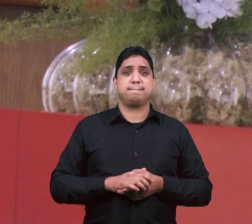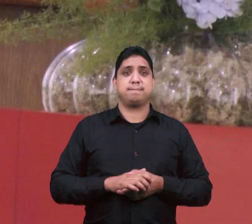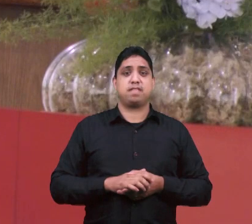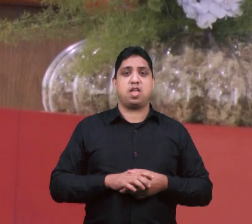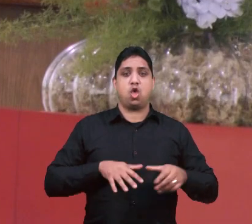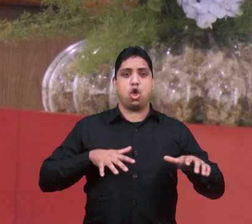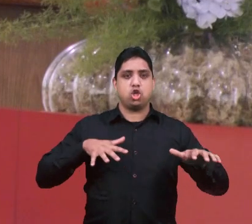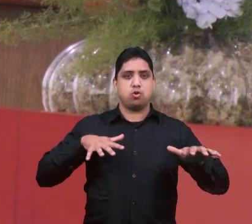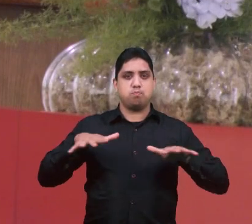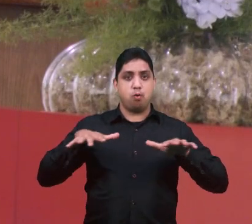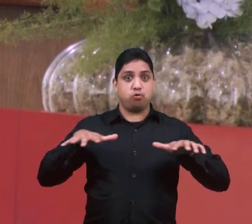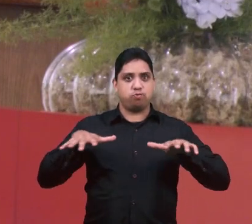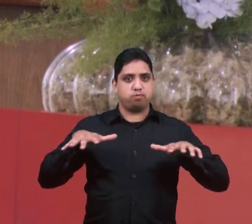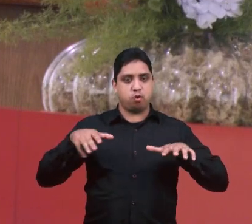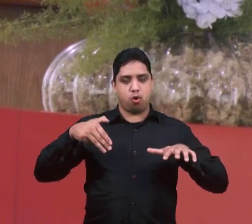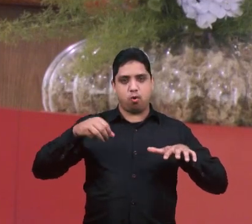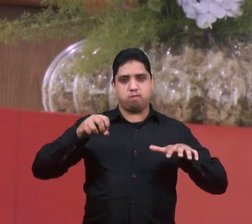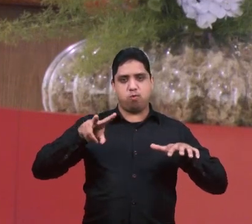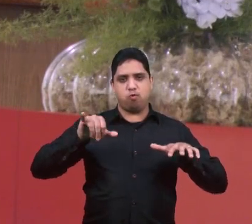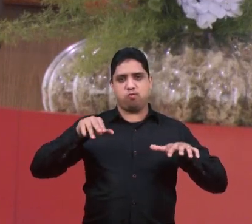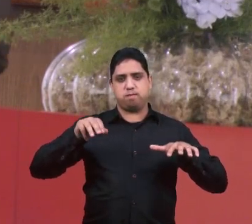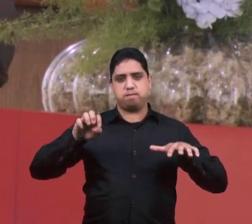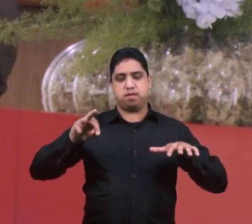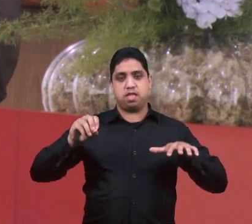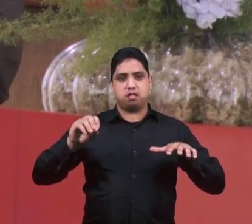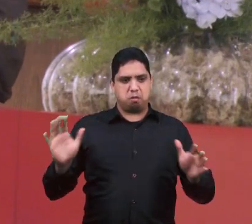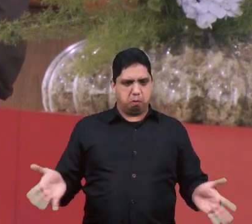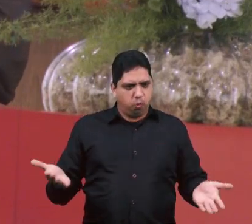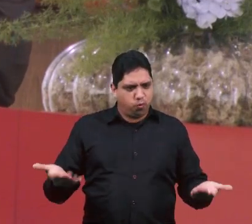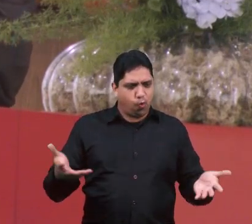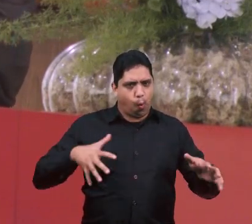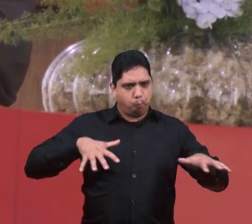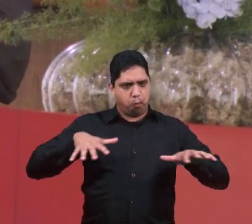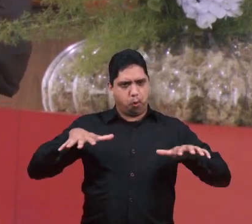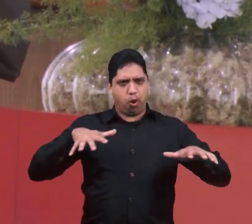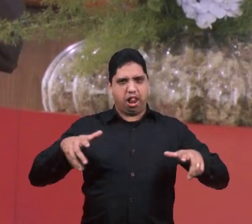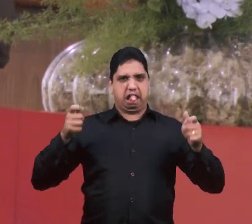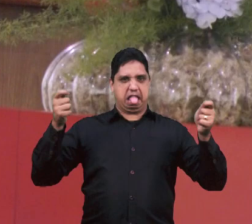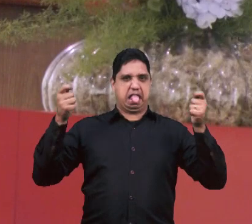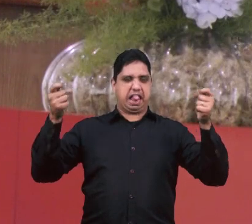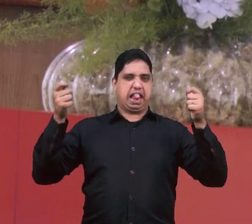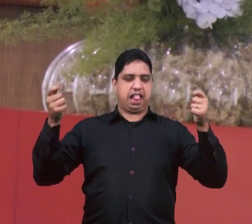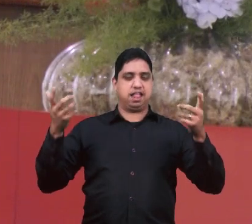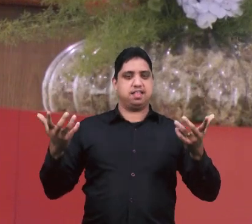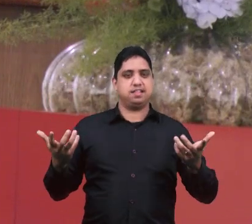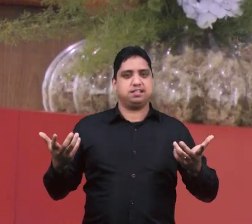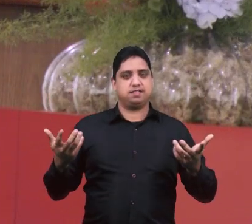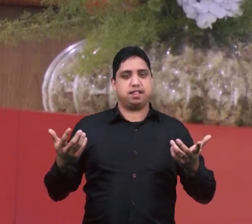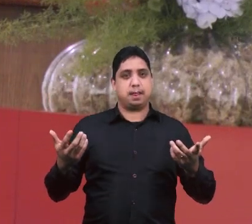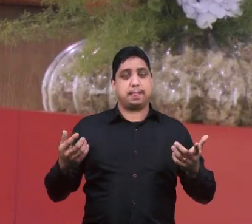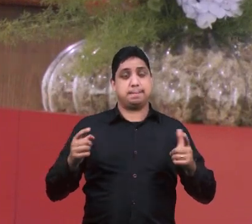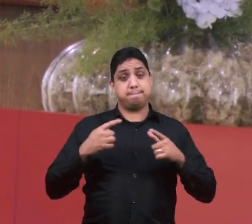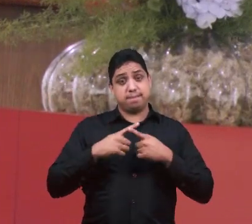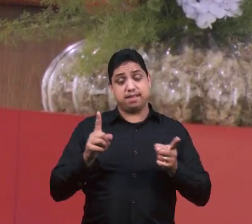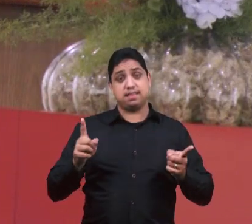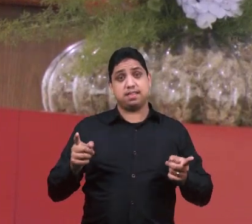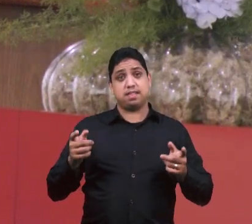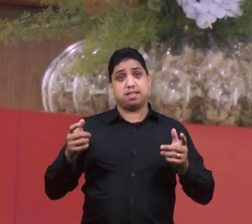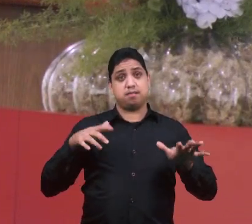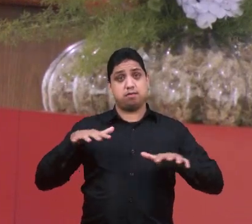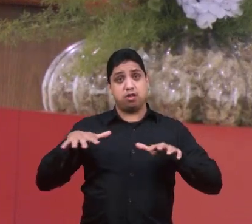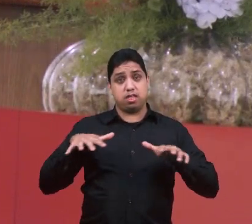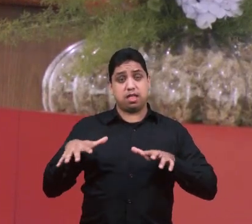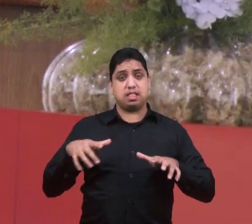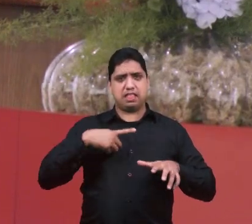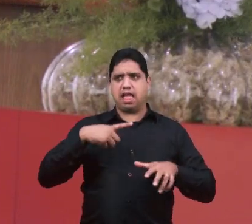le mouvement. Ils veulent faire le mouvement. Et avec le mouvement, ils